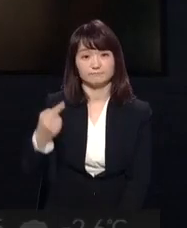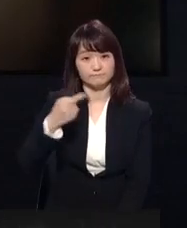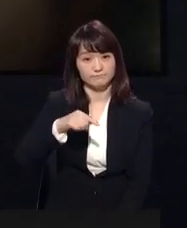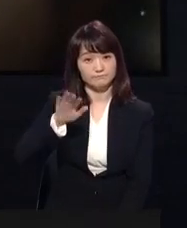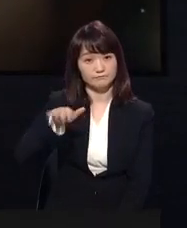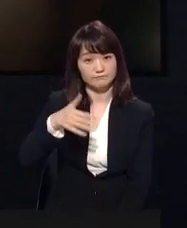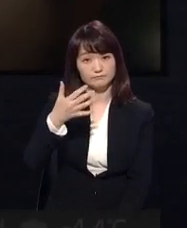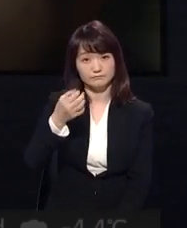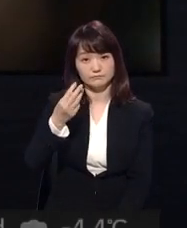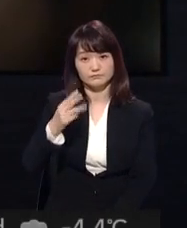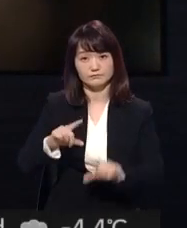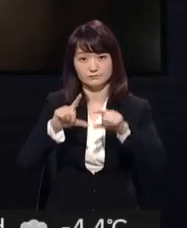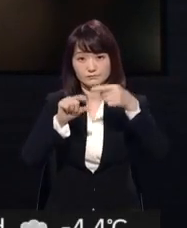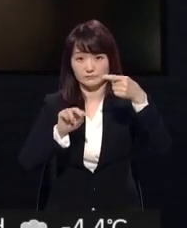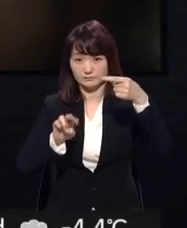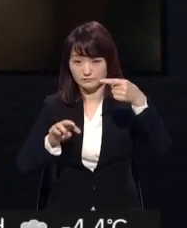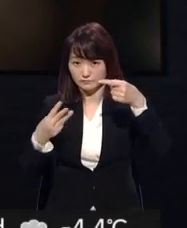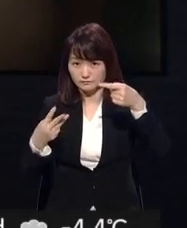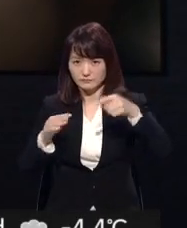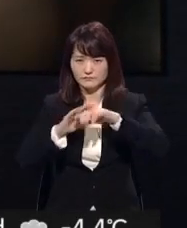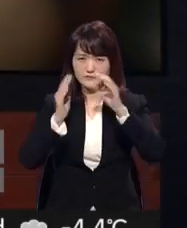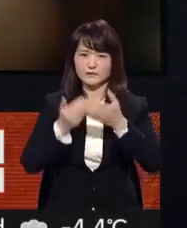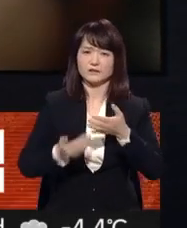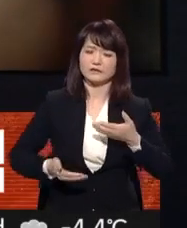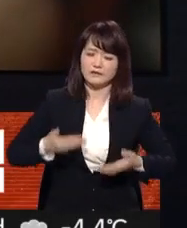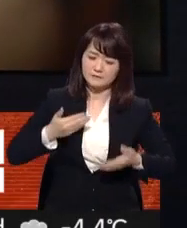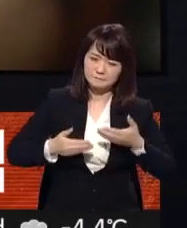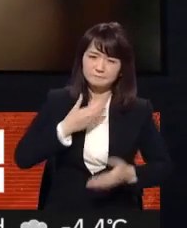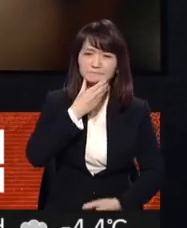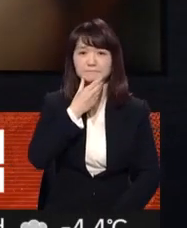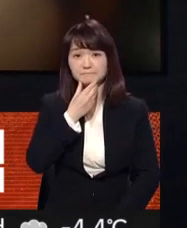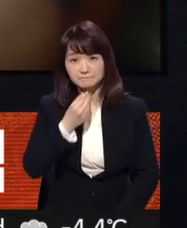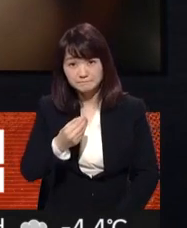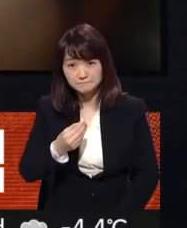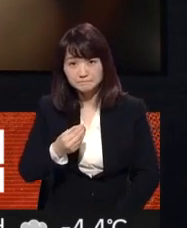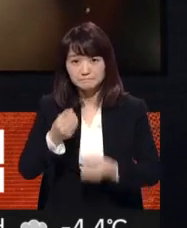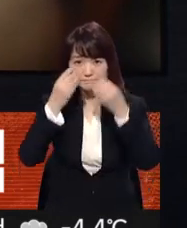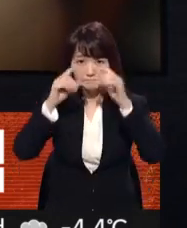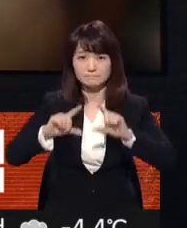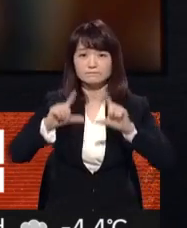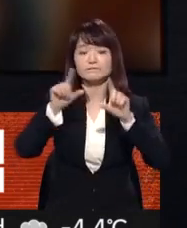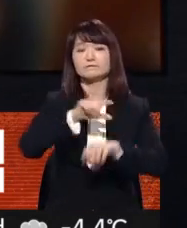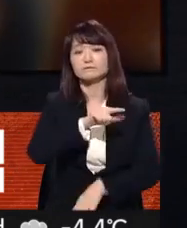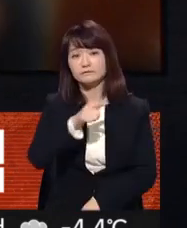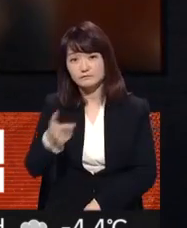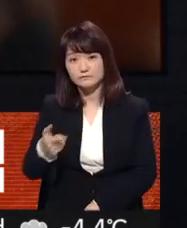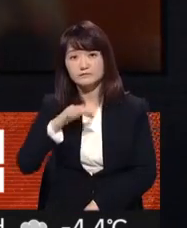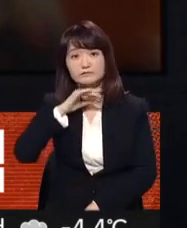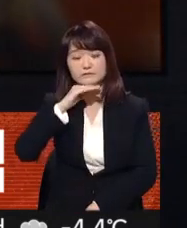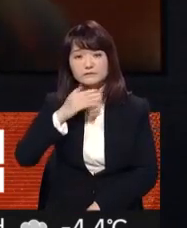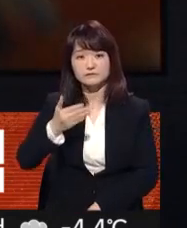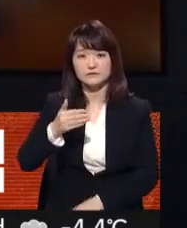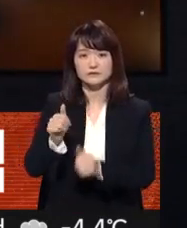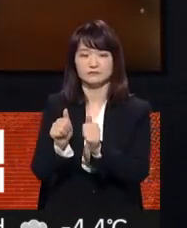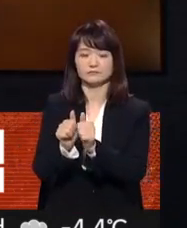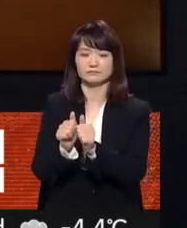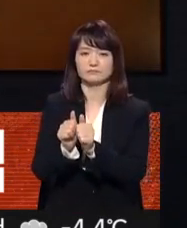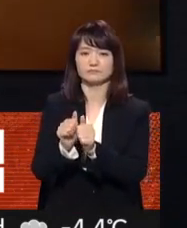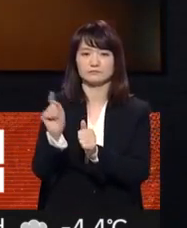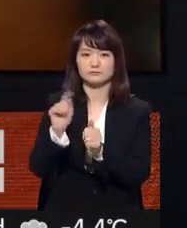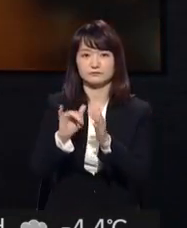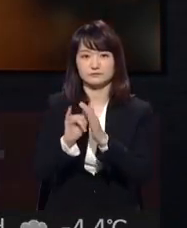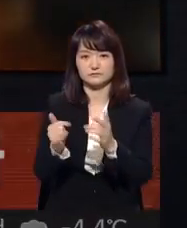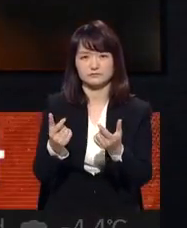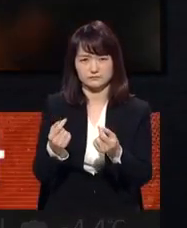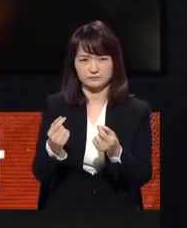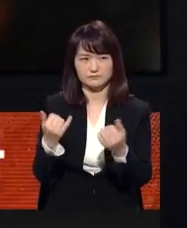1993년 1월 23일 모두가 분주하고 행복하던 설날 저녁 9살 난 한 남자아이도 연을